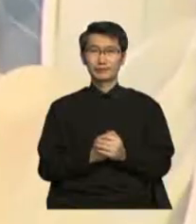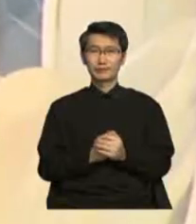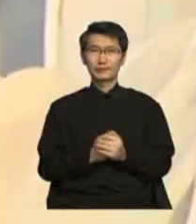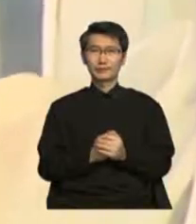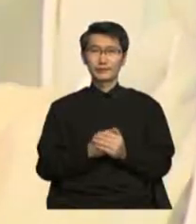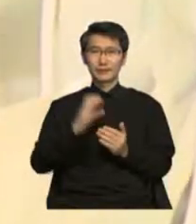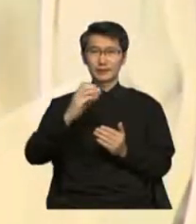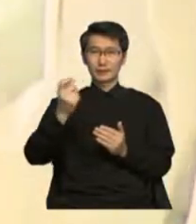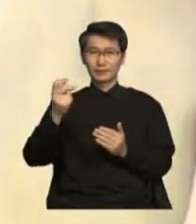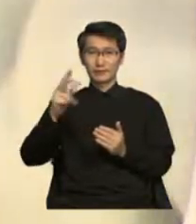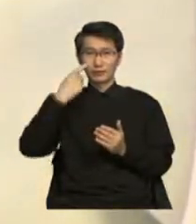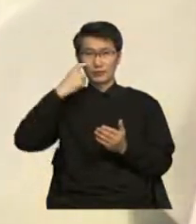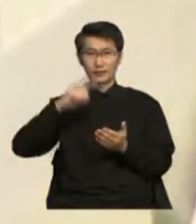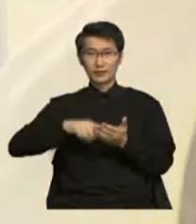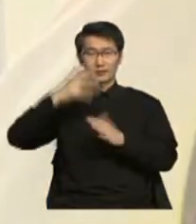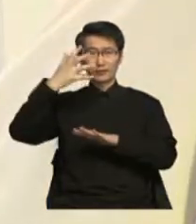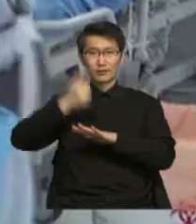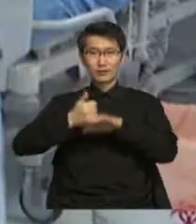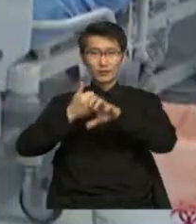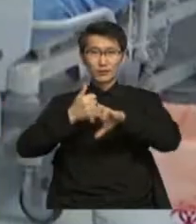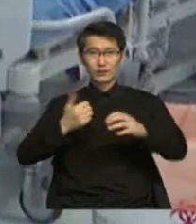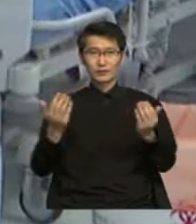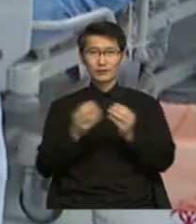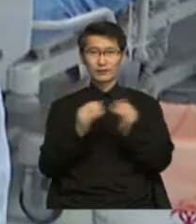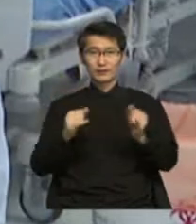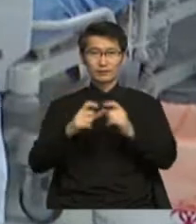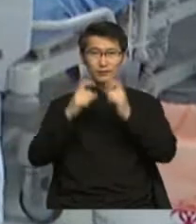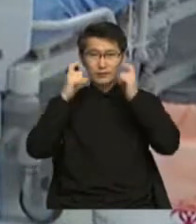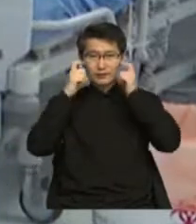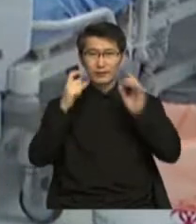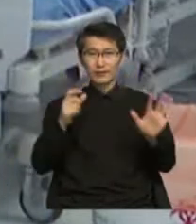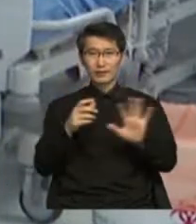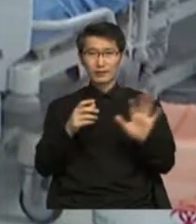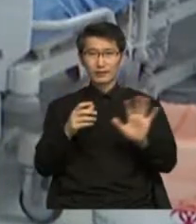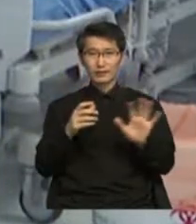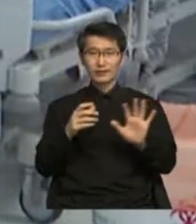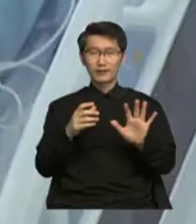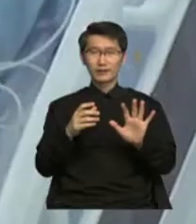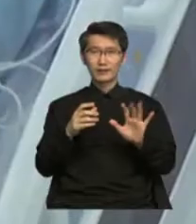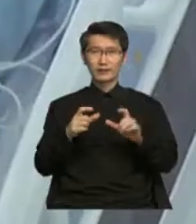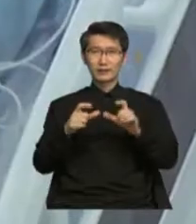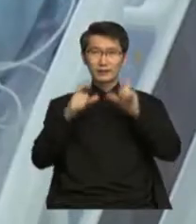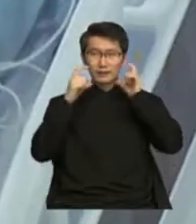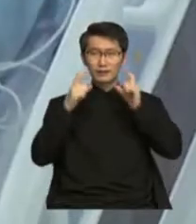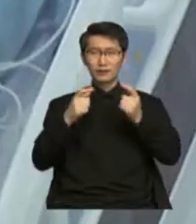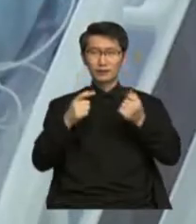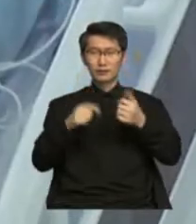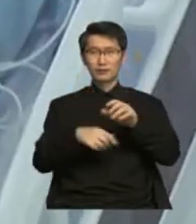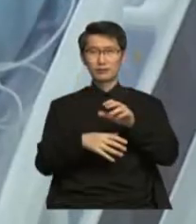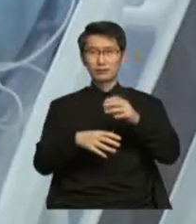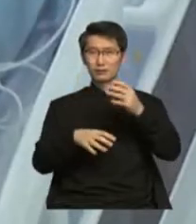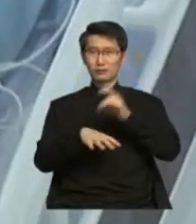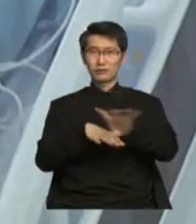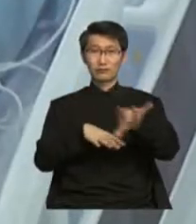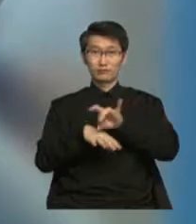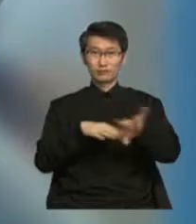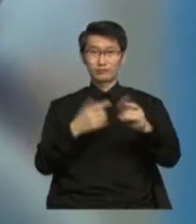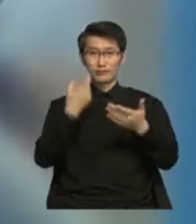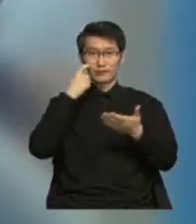7c 지배를 통해 확인한 결과 이 곳 종사자들은 마스크를 안 쓰거나 제대로 착용하지 않은 것으로 나타났습니다